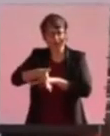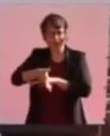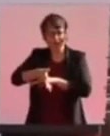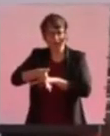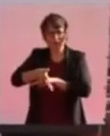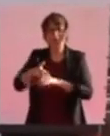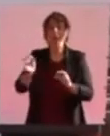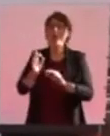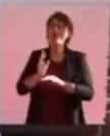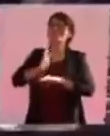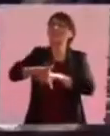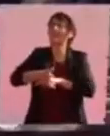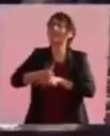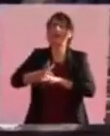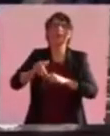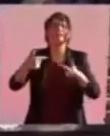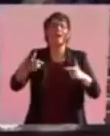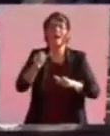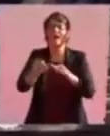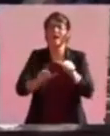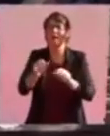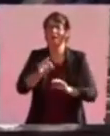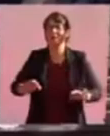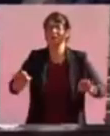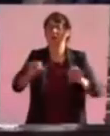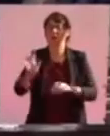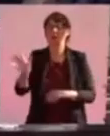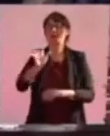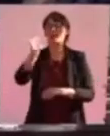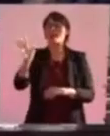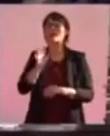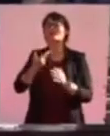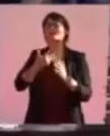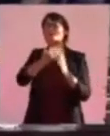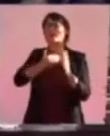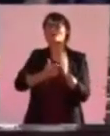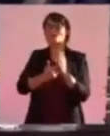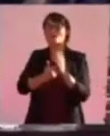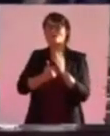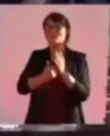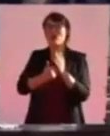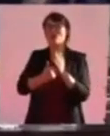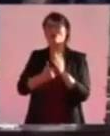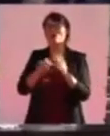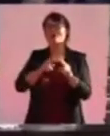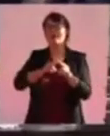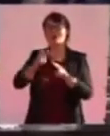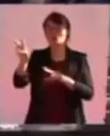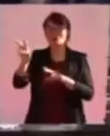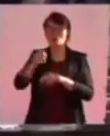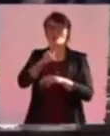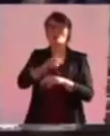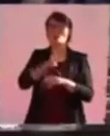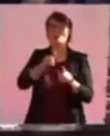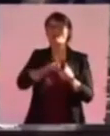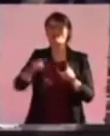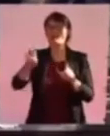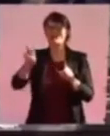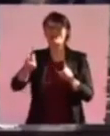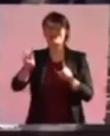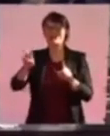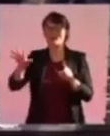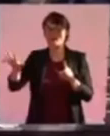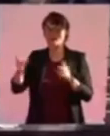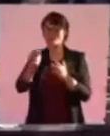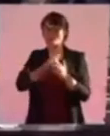nazionale della prevenzione 2020 2025 approvato in conferenza stato regioni il 6 agosto scorso non ha